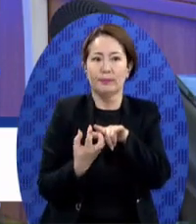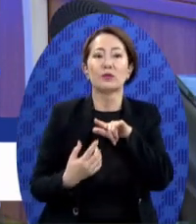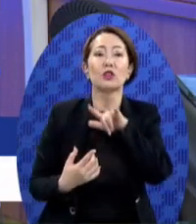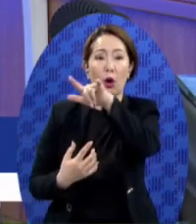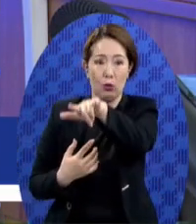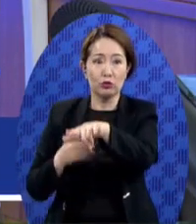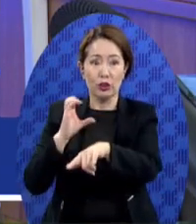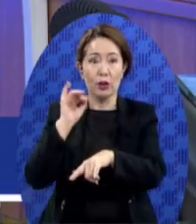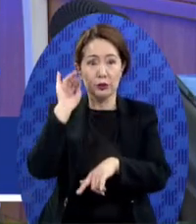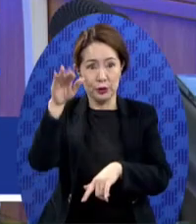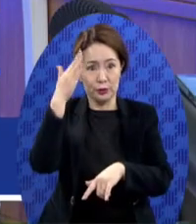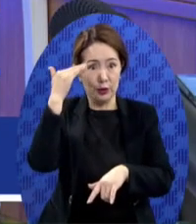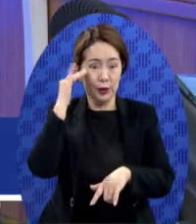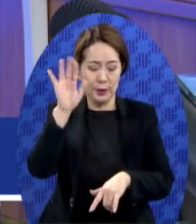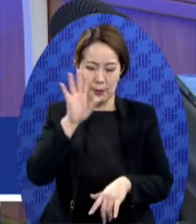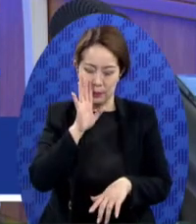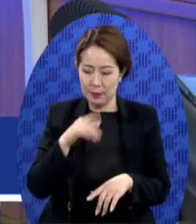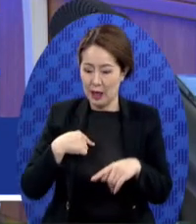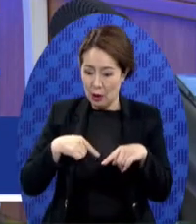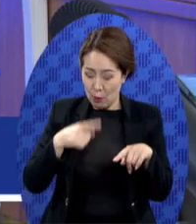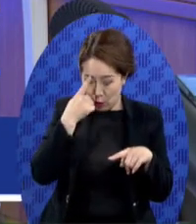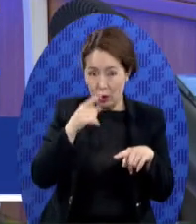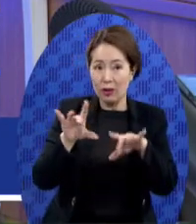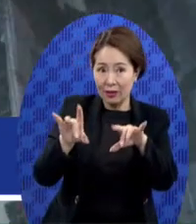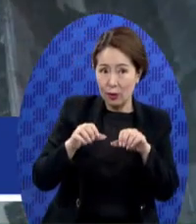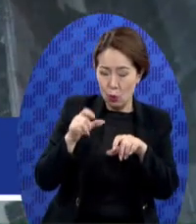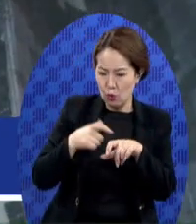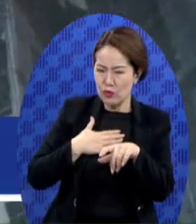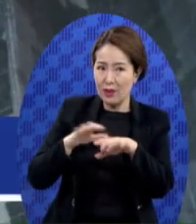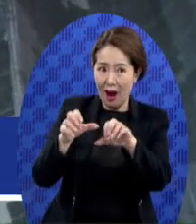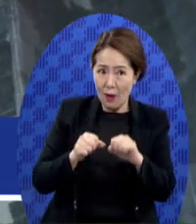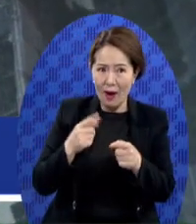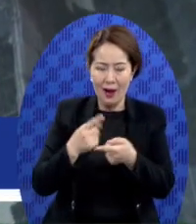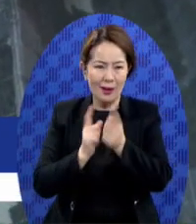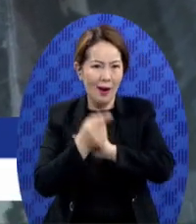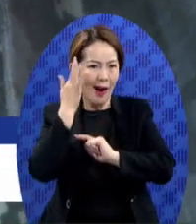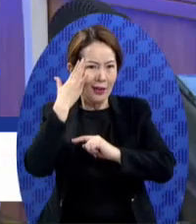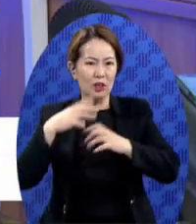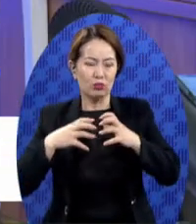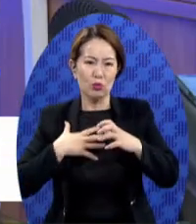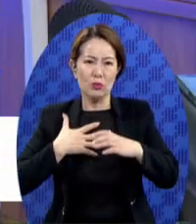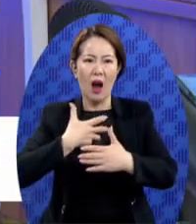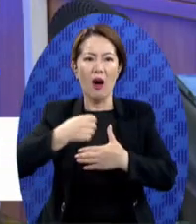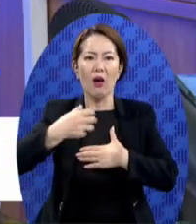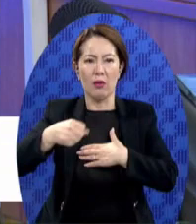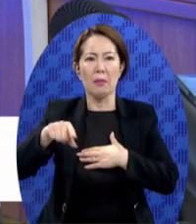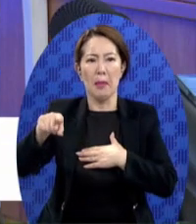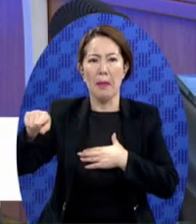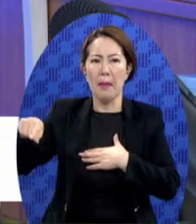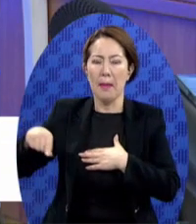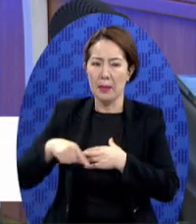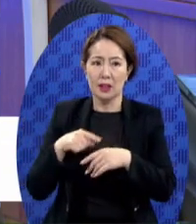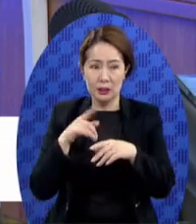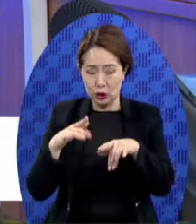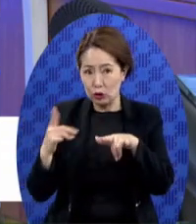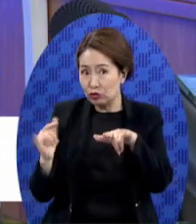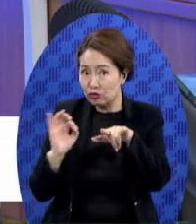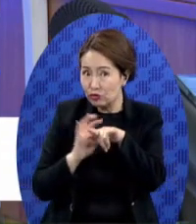гадаад улс орноос иргэдэд татчих ажиллагааг бол зохион байгуулж явуулж байна. За буцахт нь бол харин Солонгос иргэдээс гадна цөөн